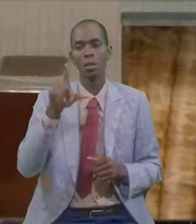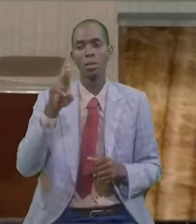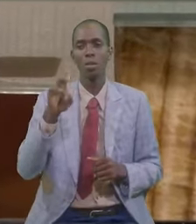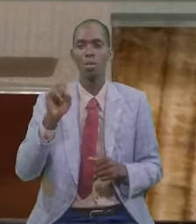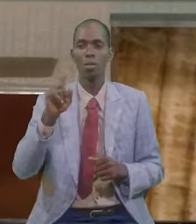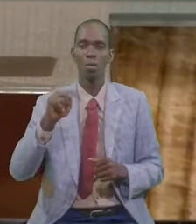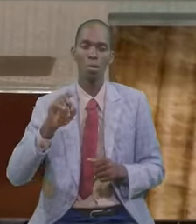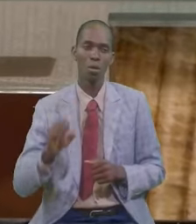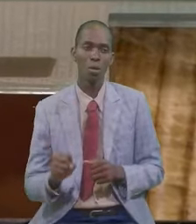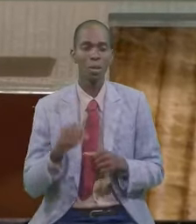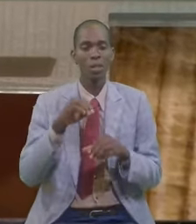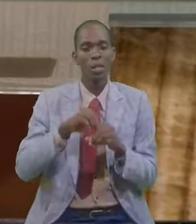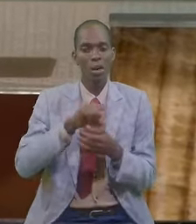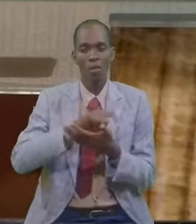25.